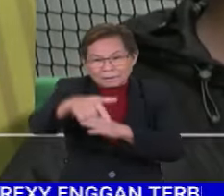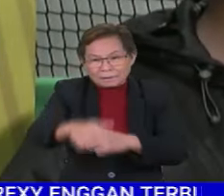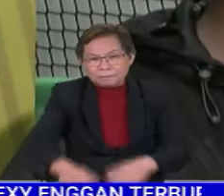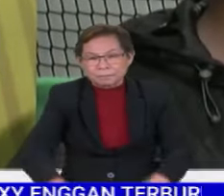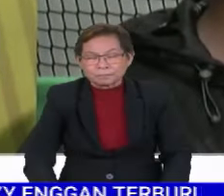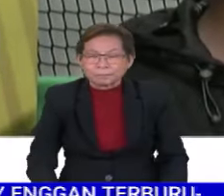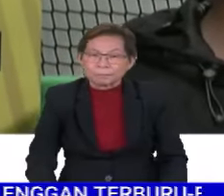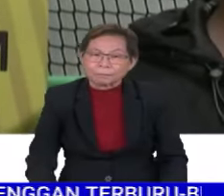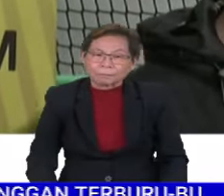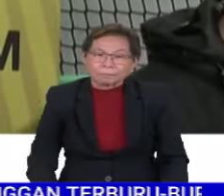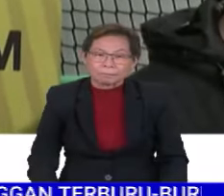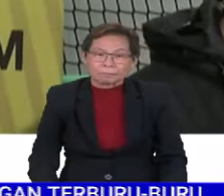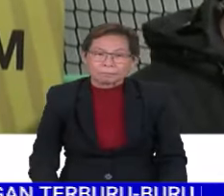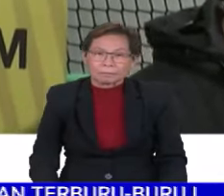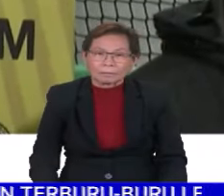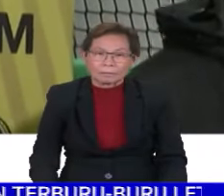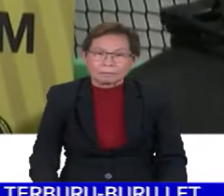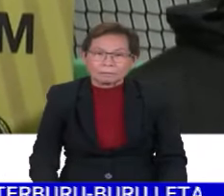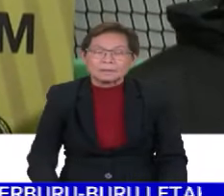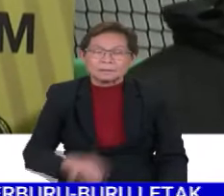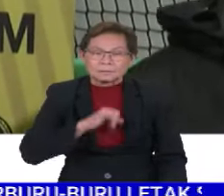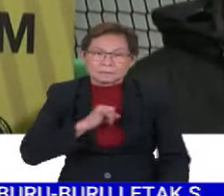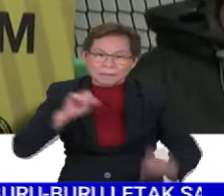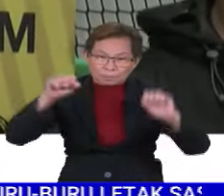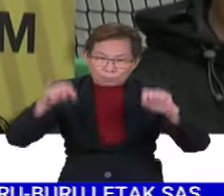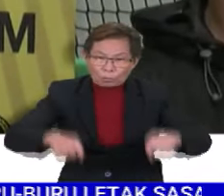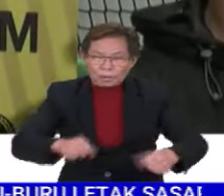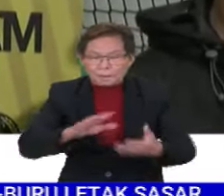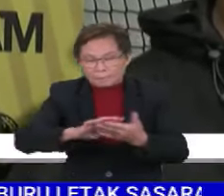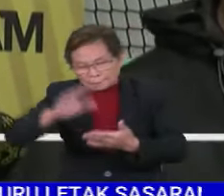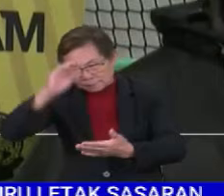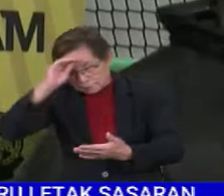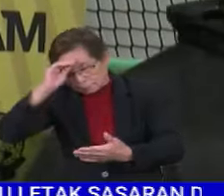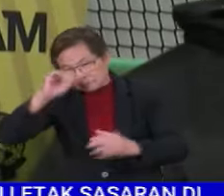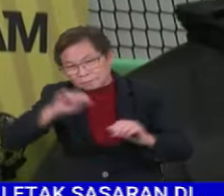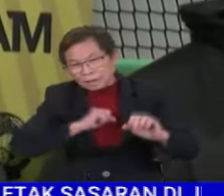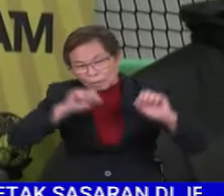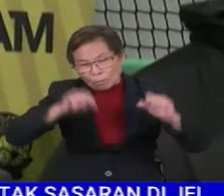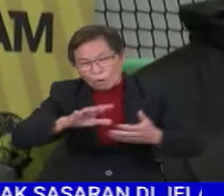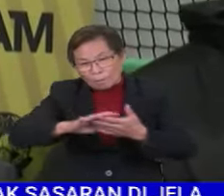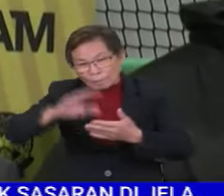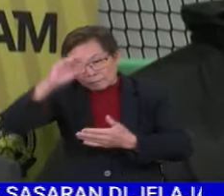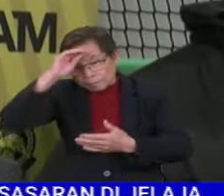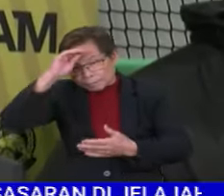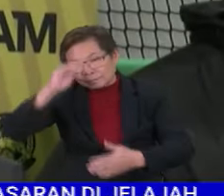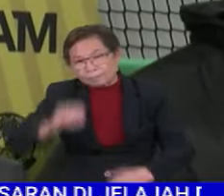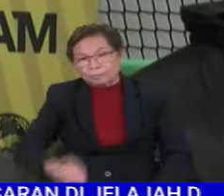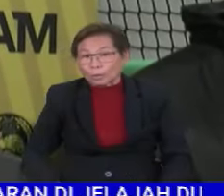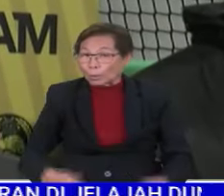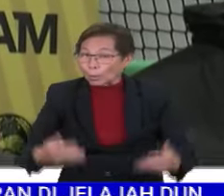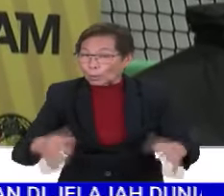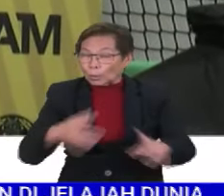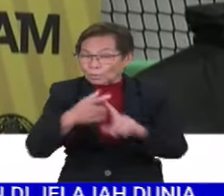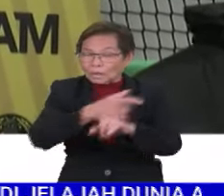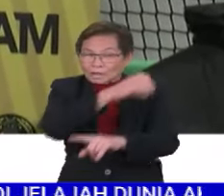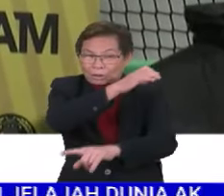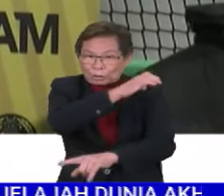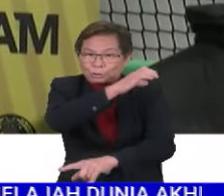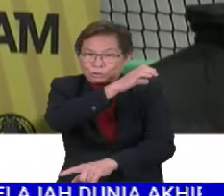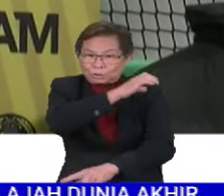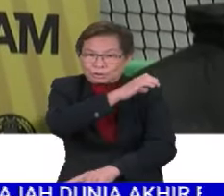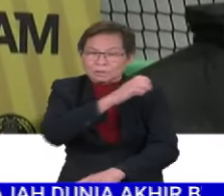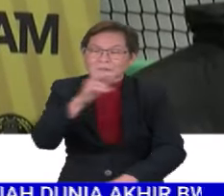Panggon, saya boleh belajar sesuatu pengalaman yang sangat luar biasa daripada Coach Kim Panggon.